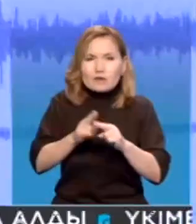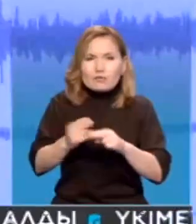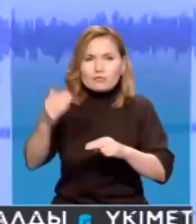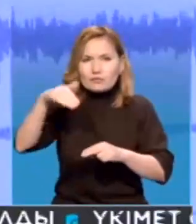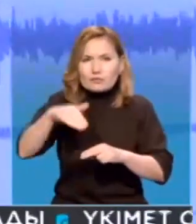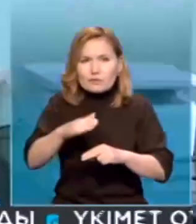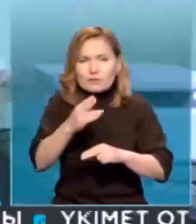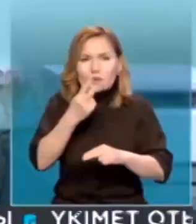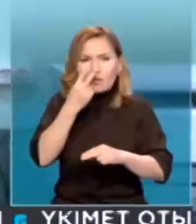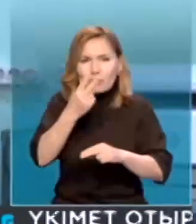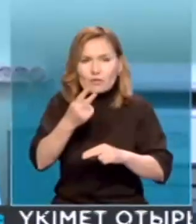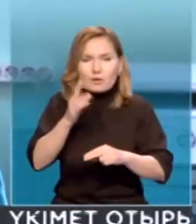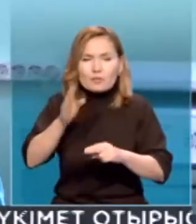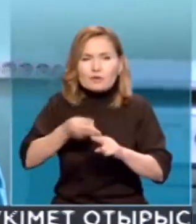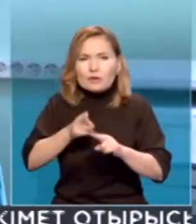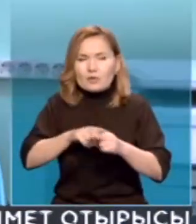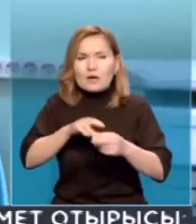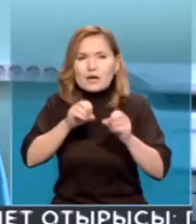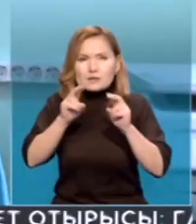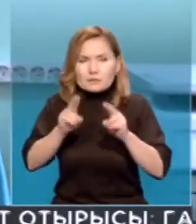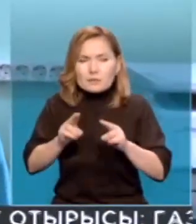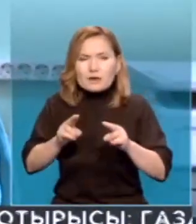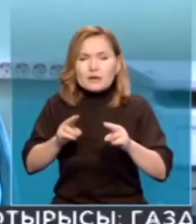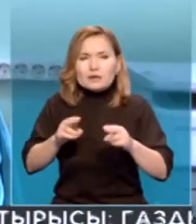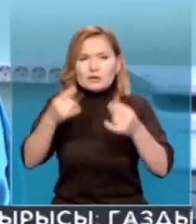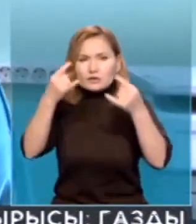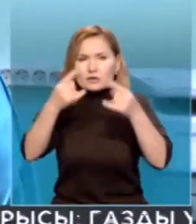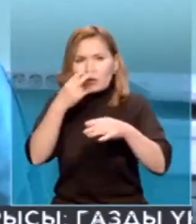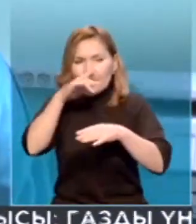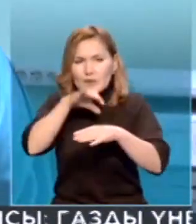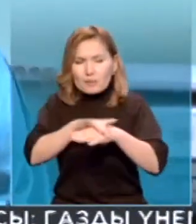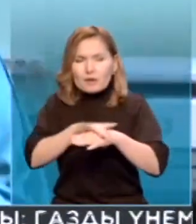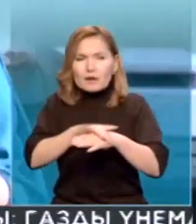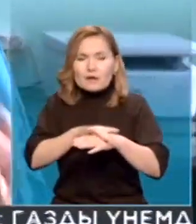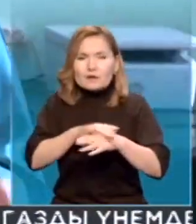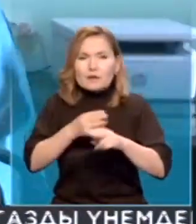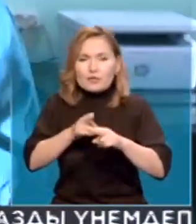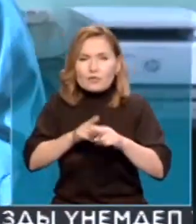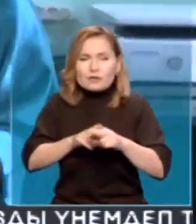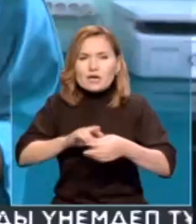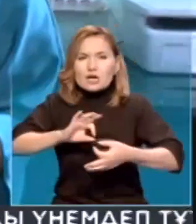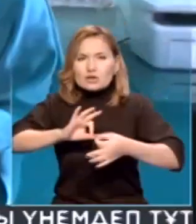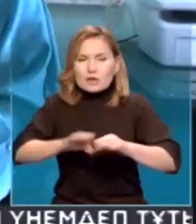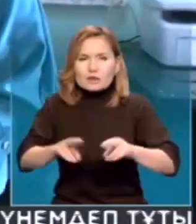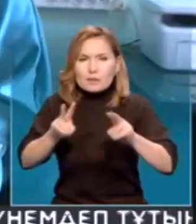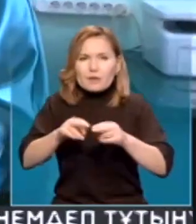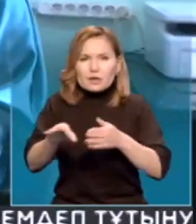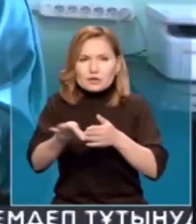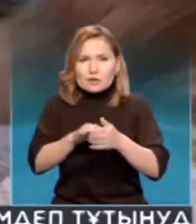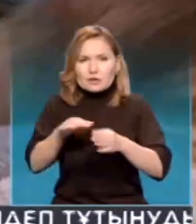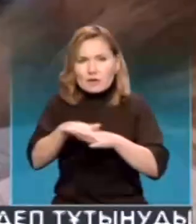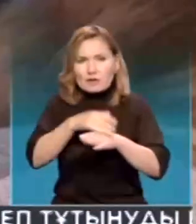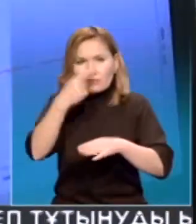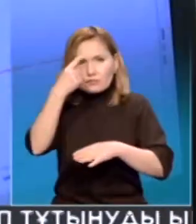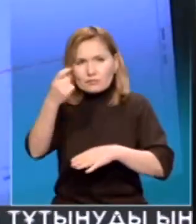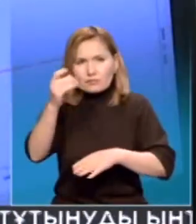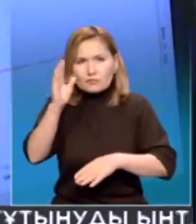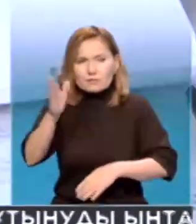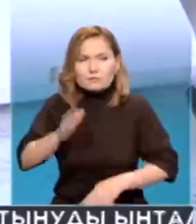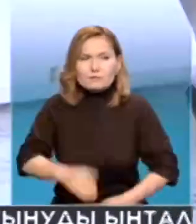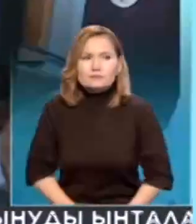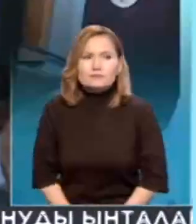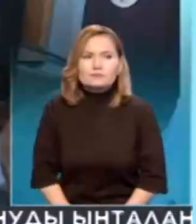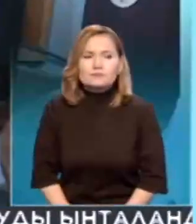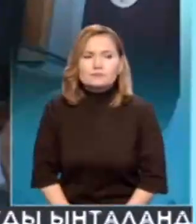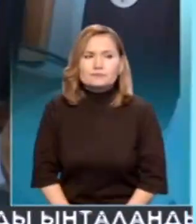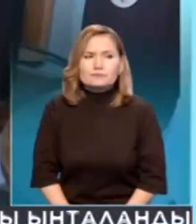минуттай. Ақпараттарды өңдеп, координатасын анықтап, классын өкілетті органдарға жеткізіп отырамыз.